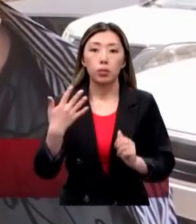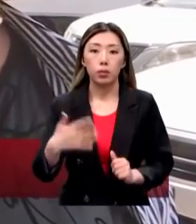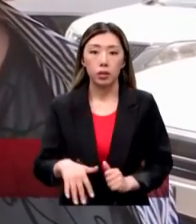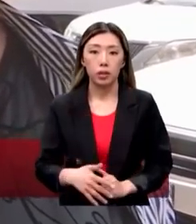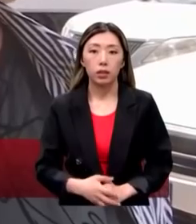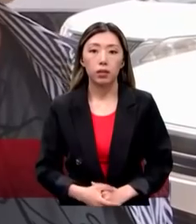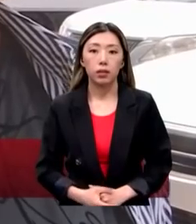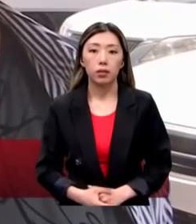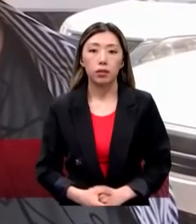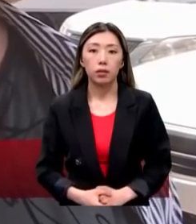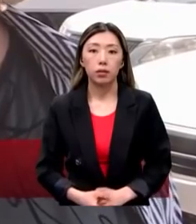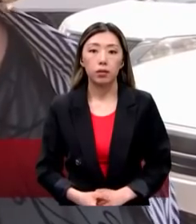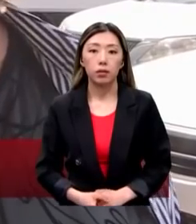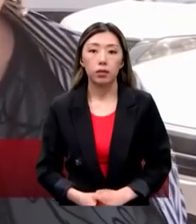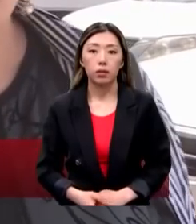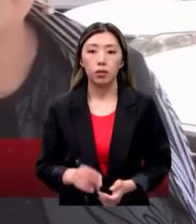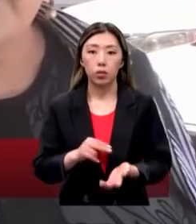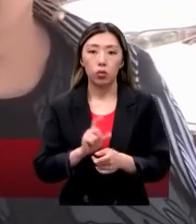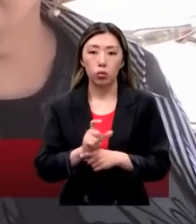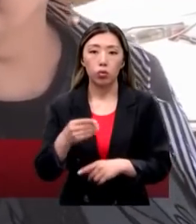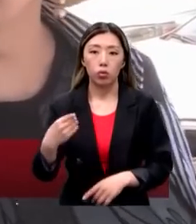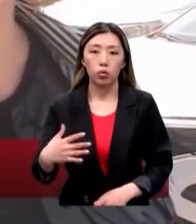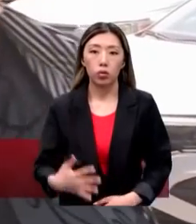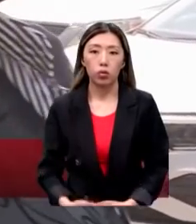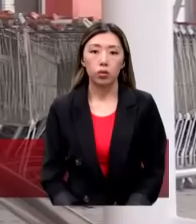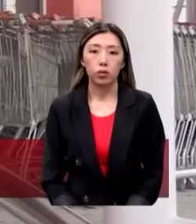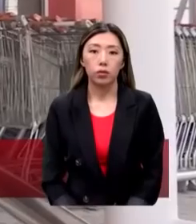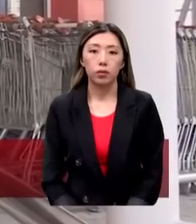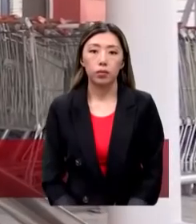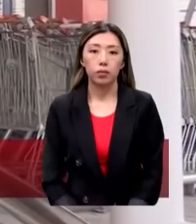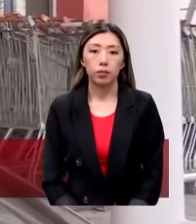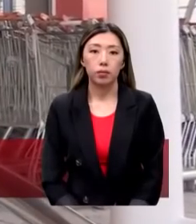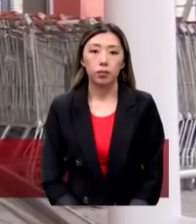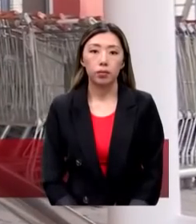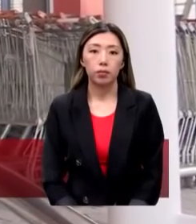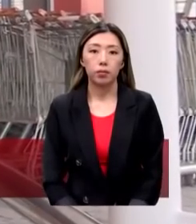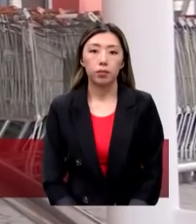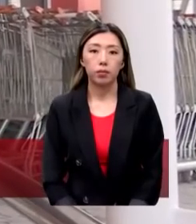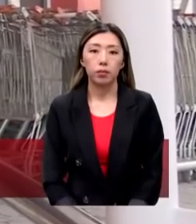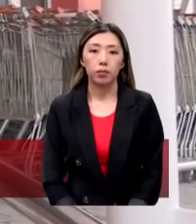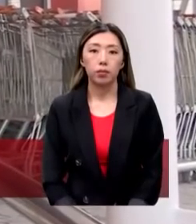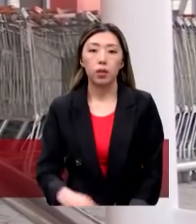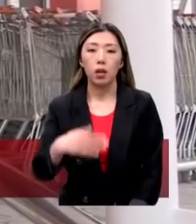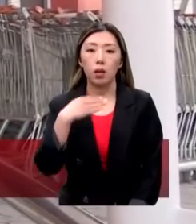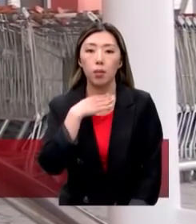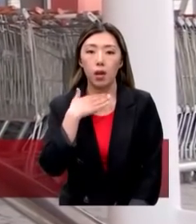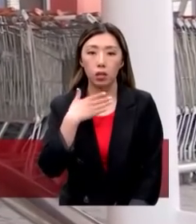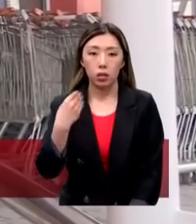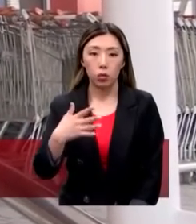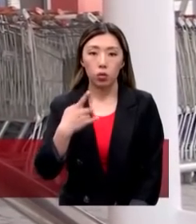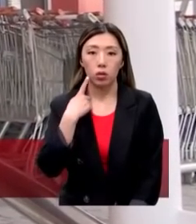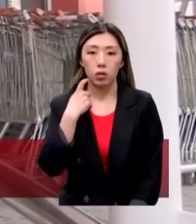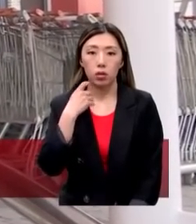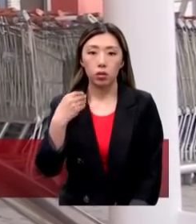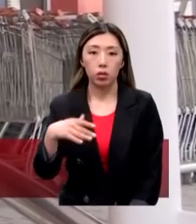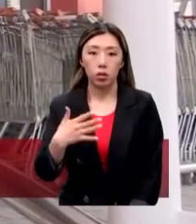600. Где еще? Куда? Не хватает, зарплата мало сейчас. И все подорожало. Мясо дорогое и сахар